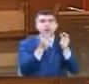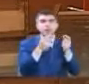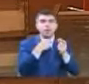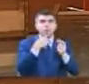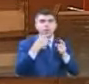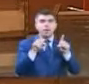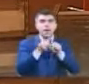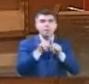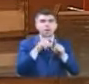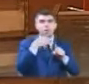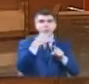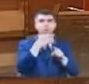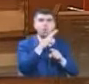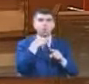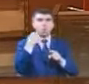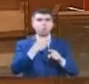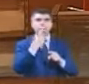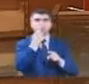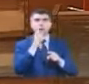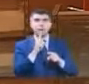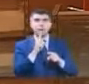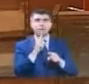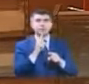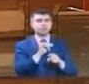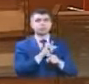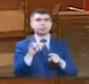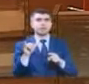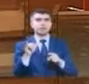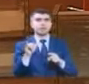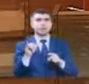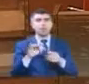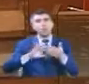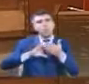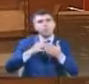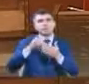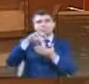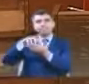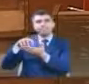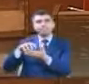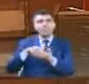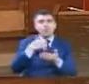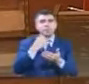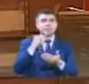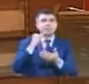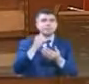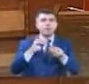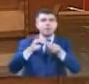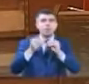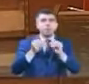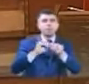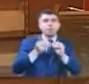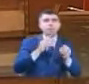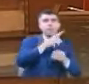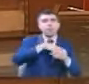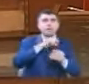امور لم تنكرها الحكومه، وان كانت ما عندهاش مسؤوليه مباشره عليها، لان كاين واحد العدد ديال المسؤوليات تترتب على الذين داروا التعاقدات،